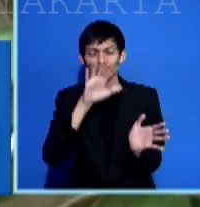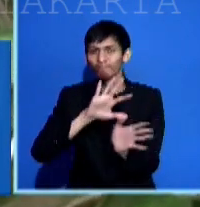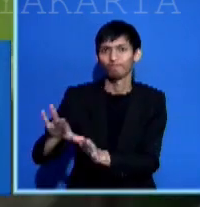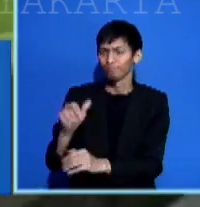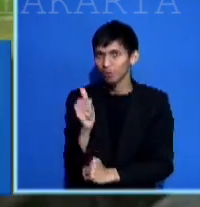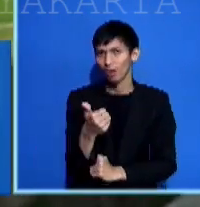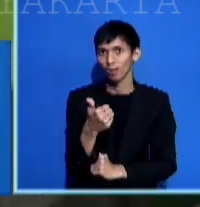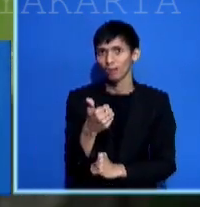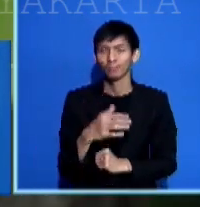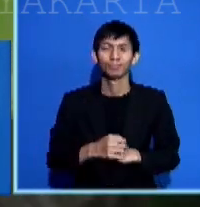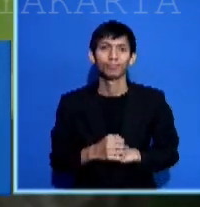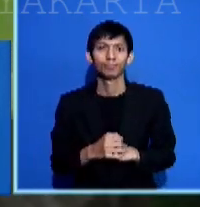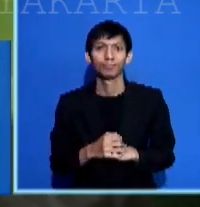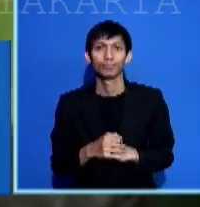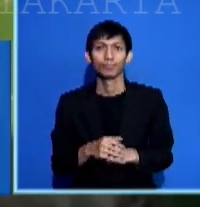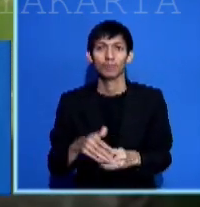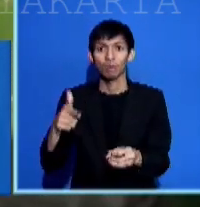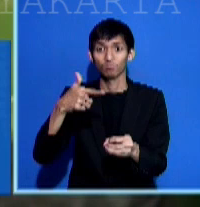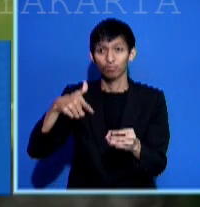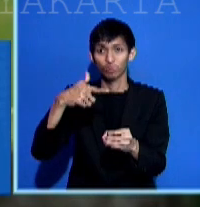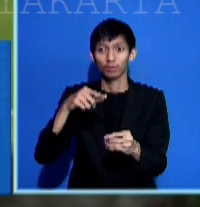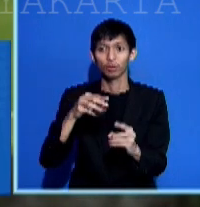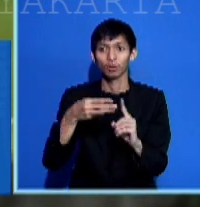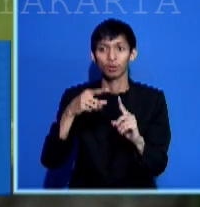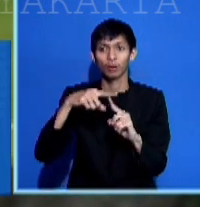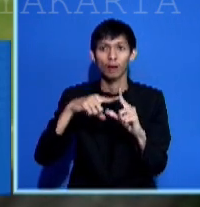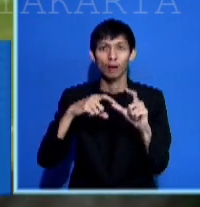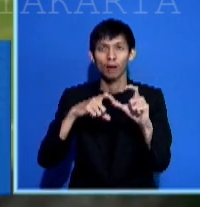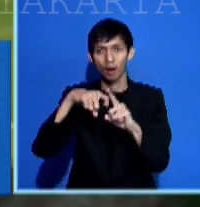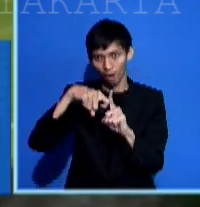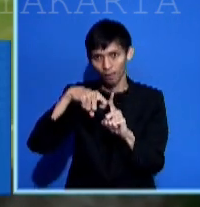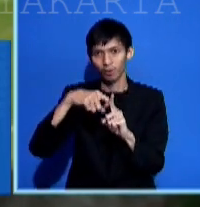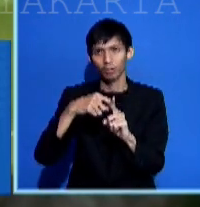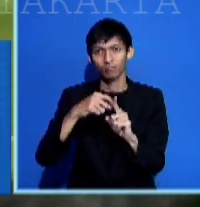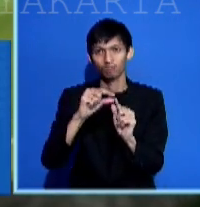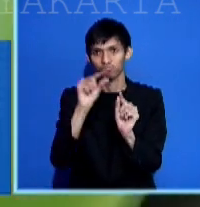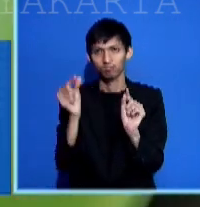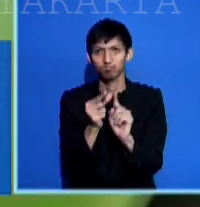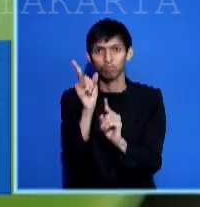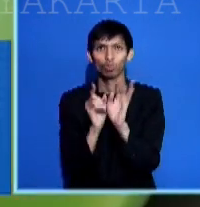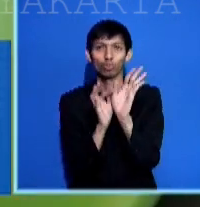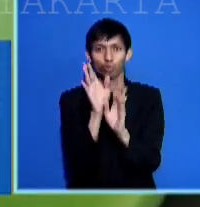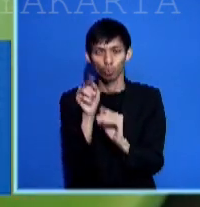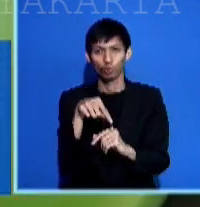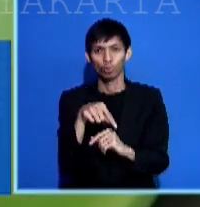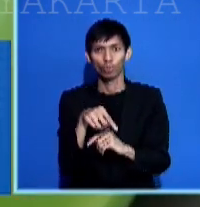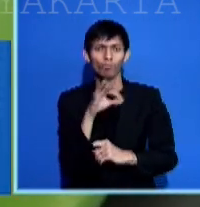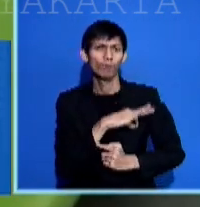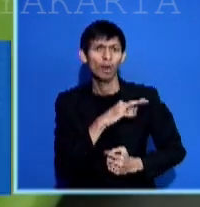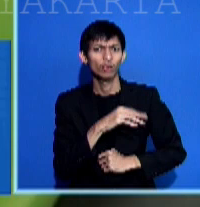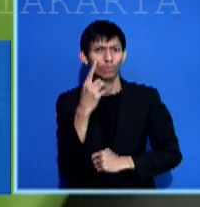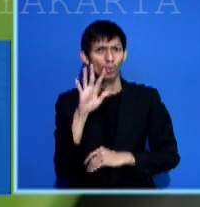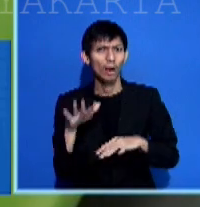pandanunesit lisah kefda ingkang dipun Pundut saking ekstrak Sekar Lan woh pandan menika migunani sanget kangge